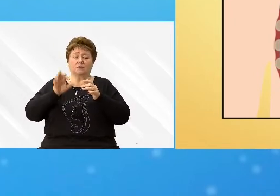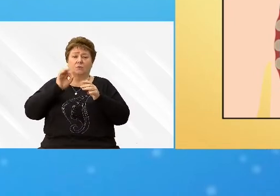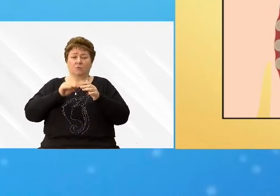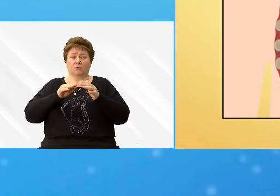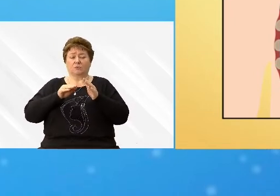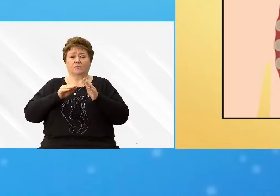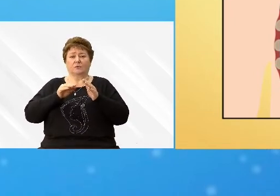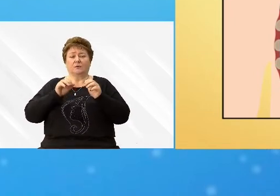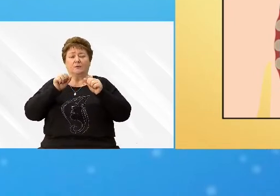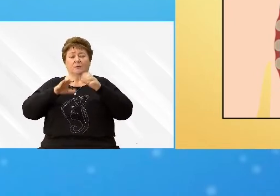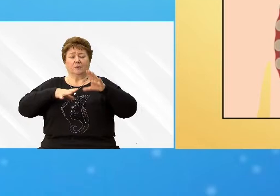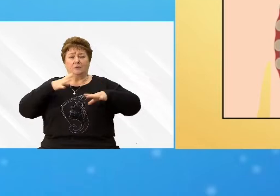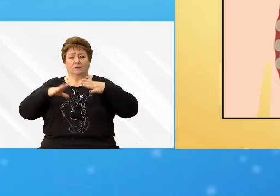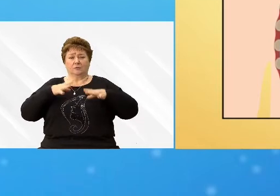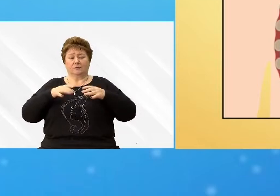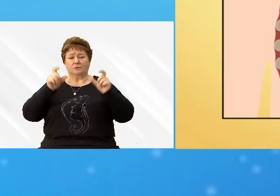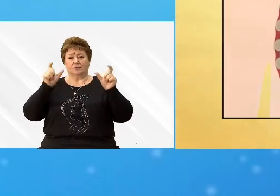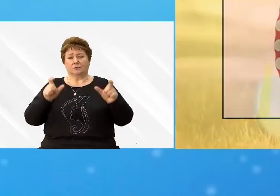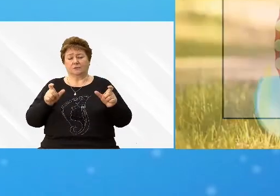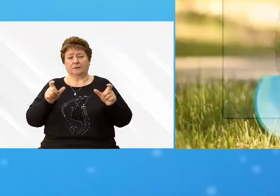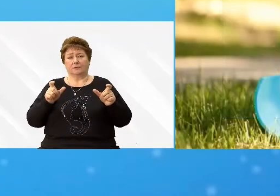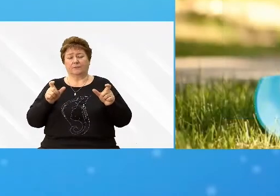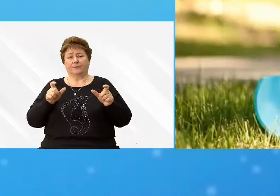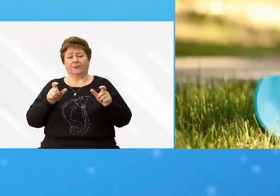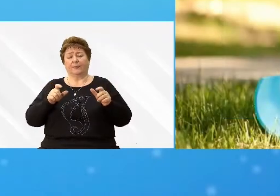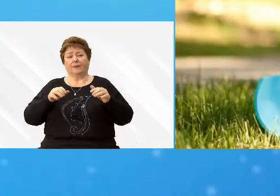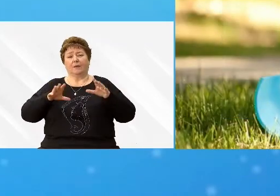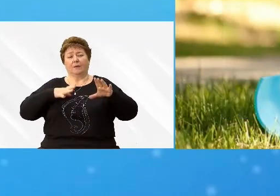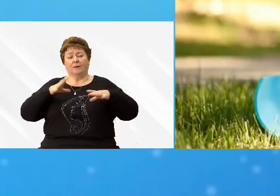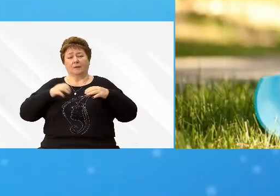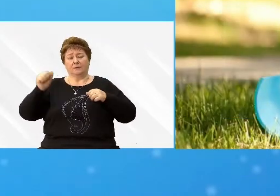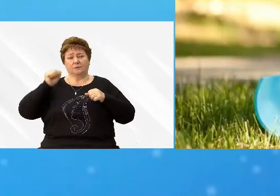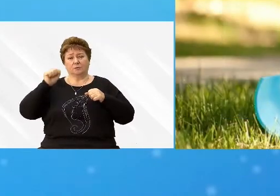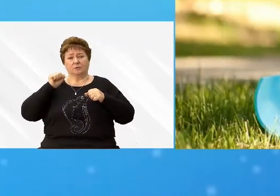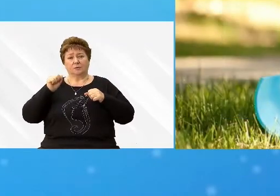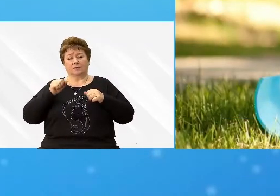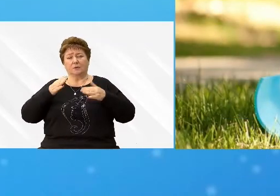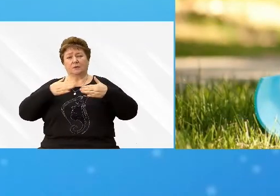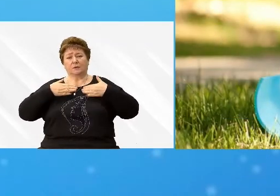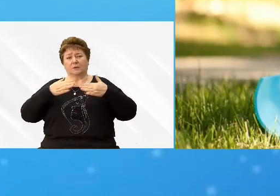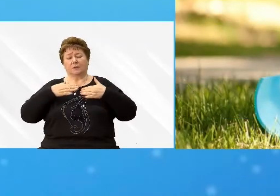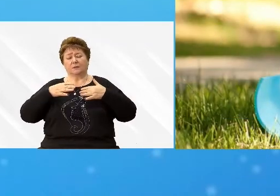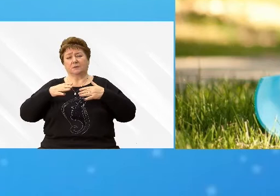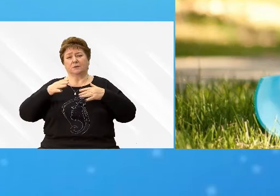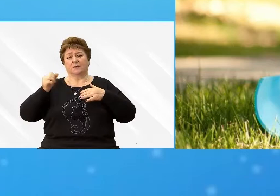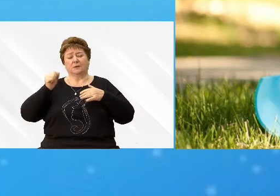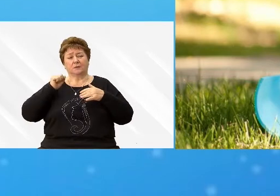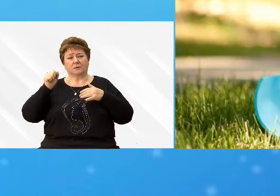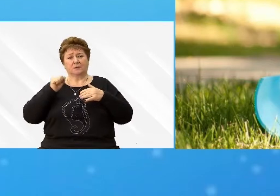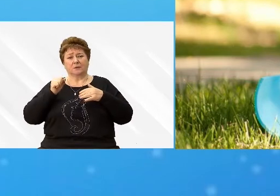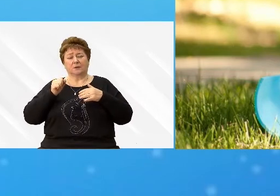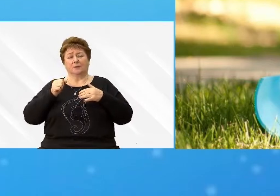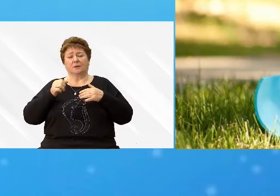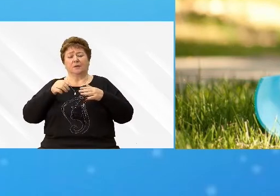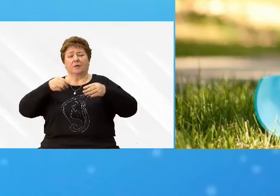степени тренированности человека занятия спортом дыхательной гимнастикой и я